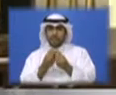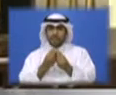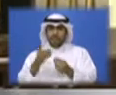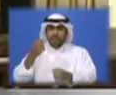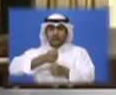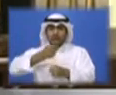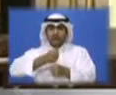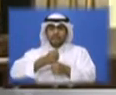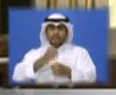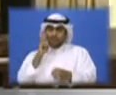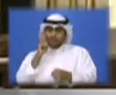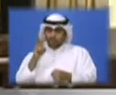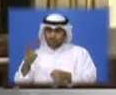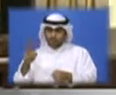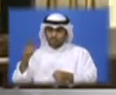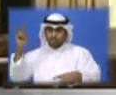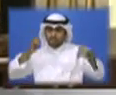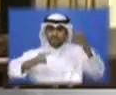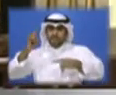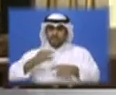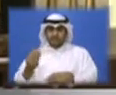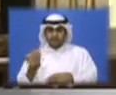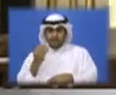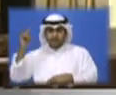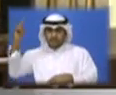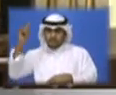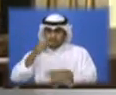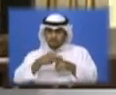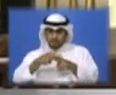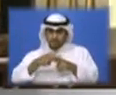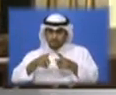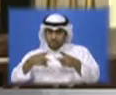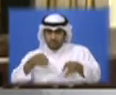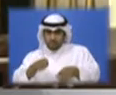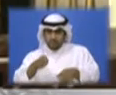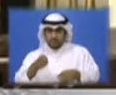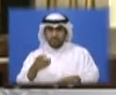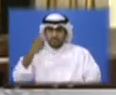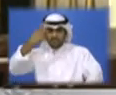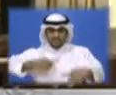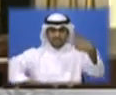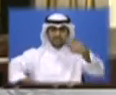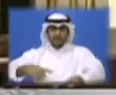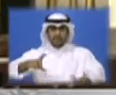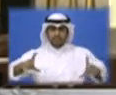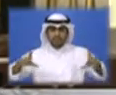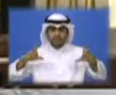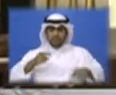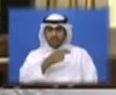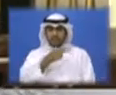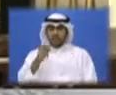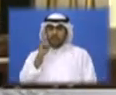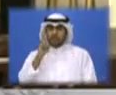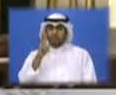لإجراء اختبارات على هذه العمالة قبل دخولها الكويت، وبالتالي يعني محاولة لتنظيم سوق العمل